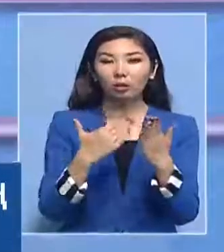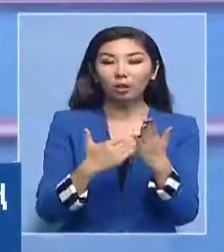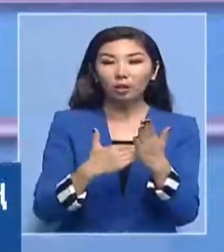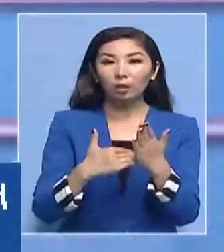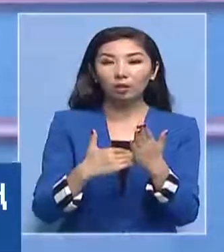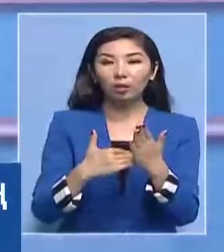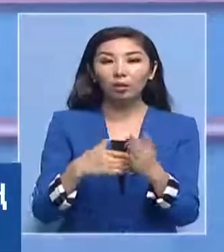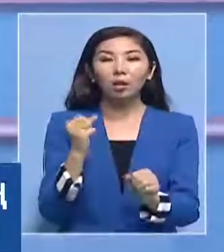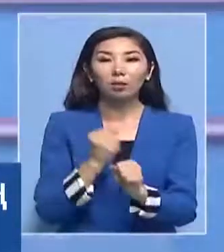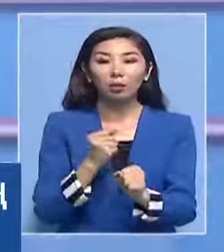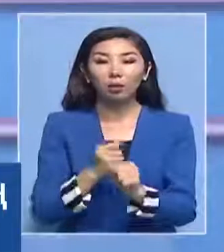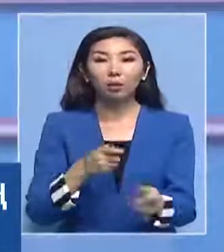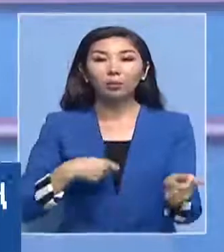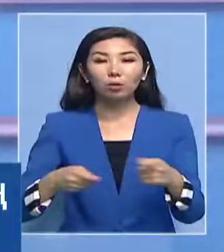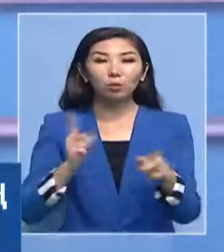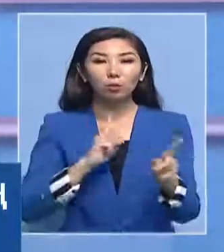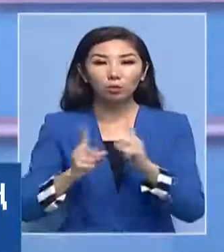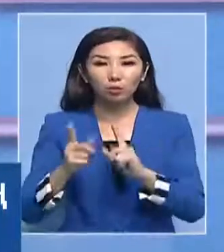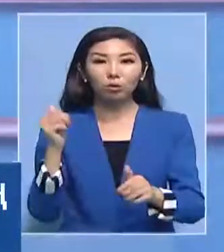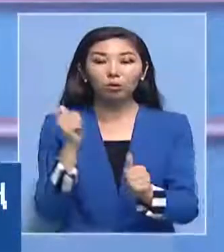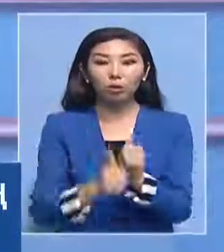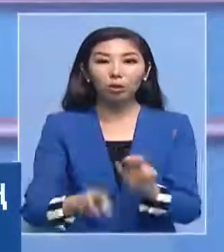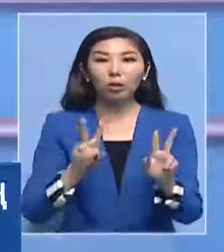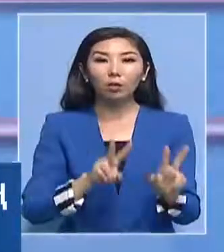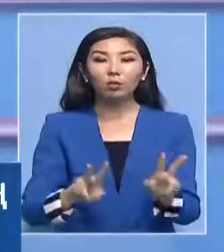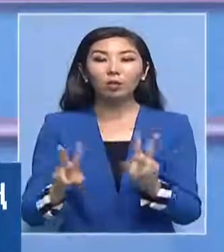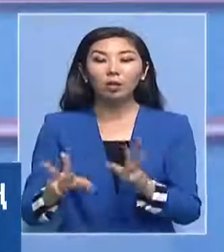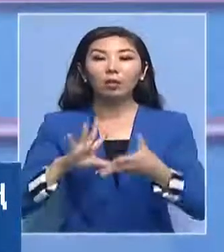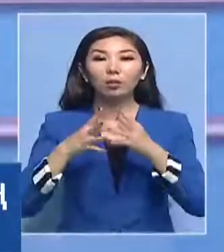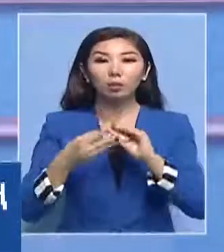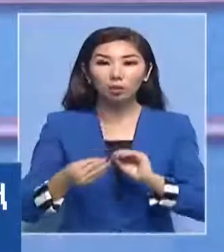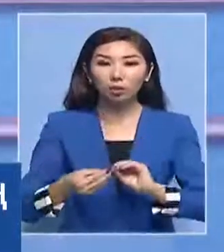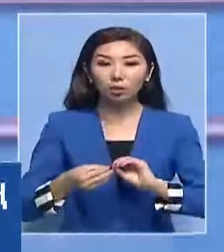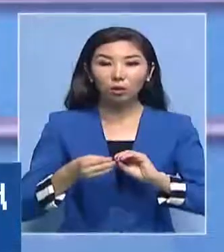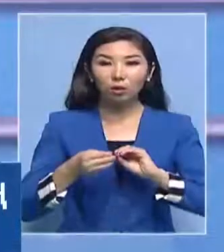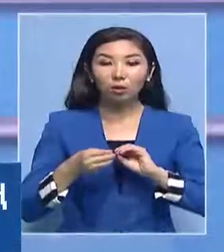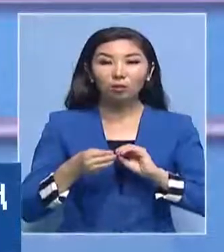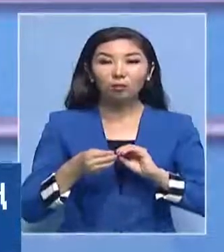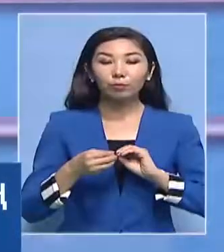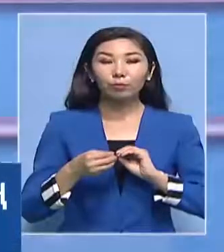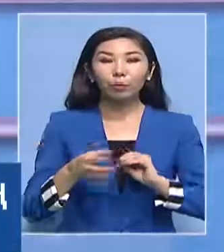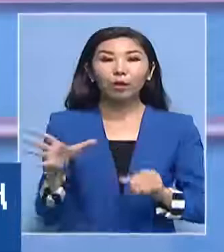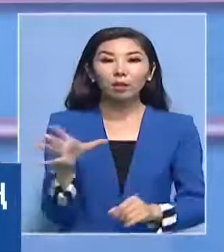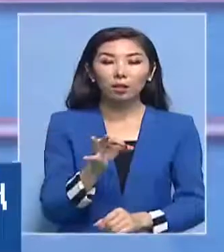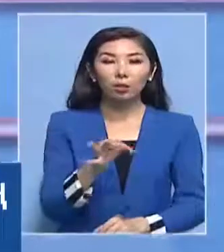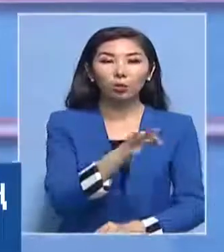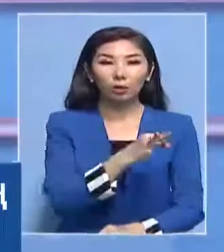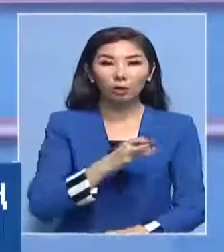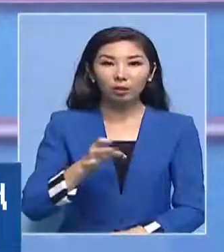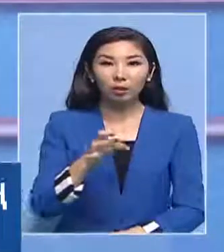пленумда, атқару комитетінің отырыстарында жиі қарап, нәтижесінде бүгінгі таңда барлық аудандарда